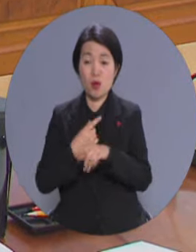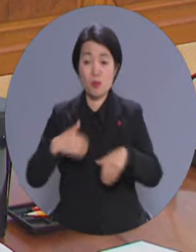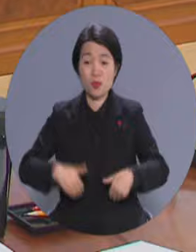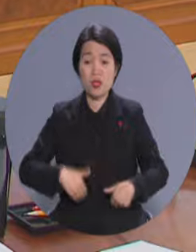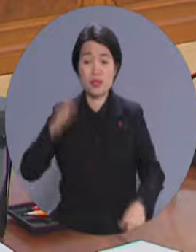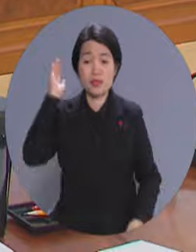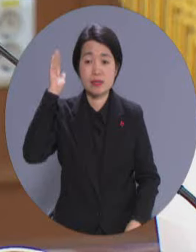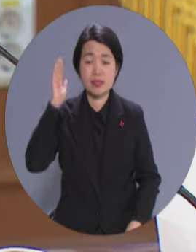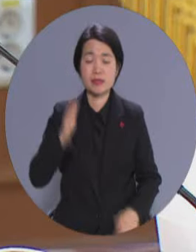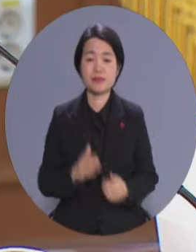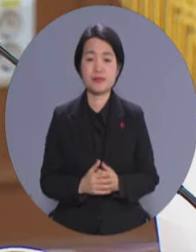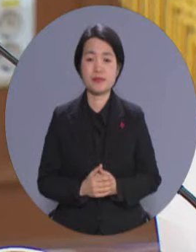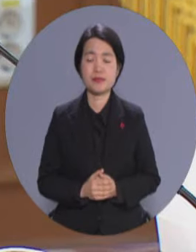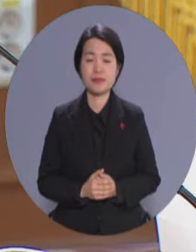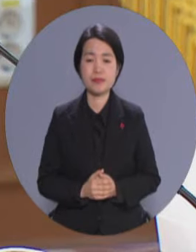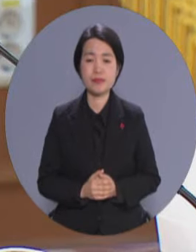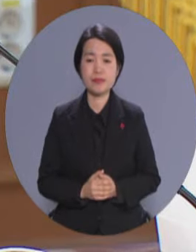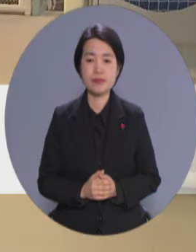한다고 강조했습니다.